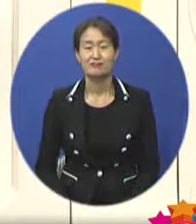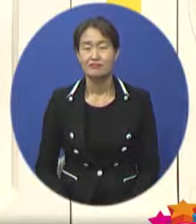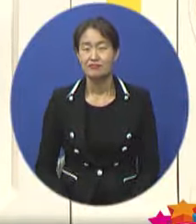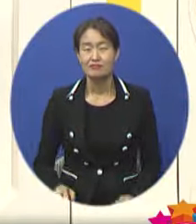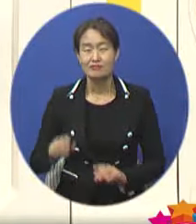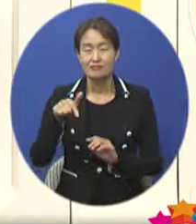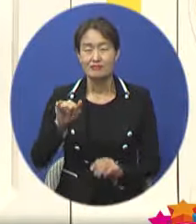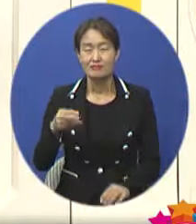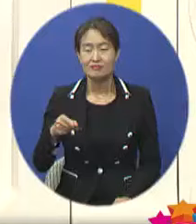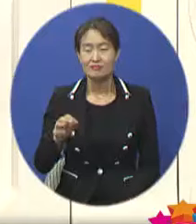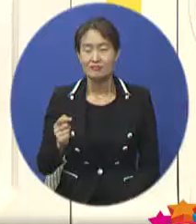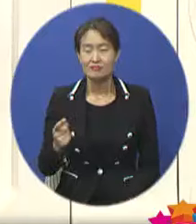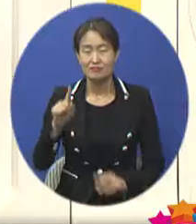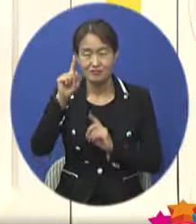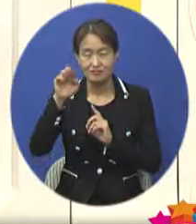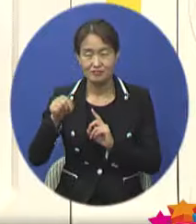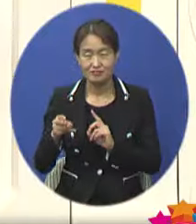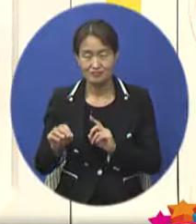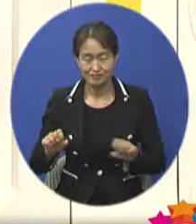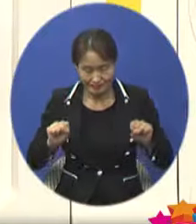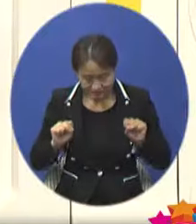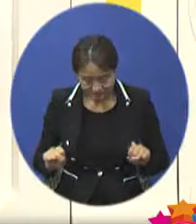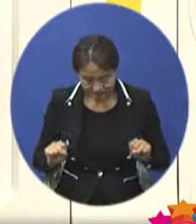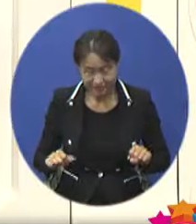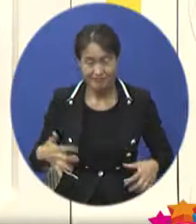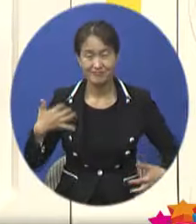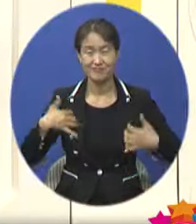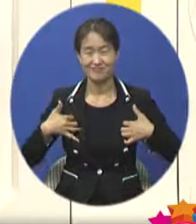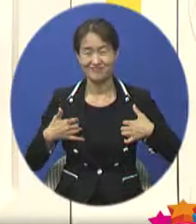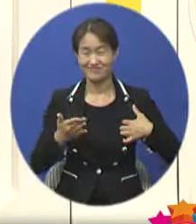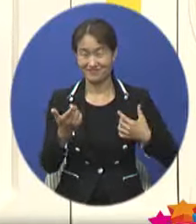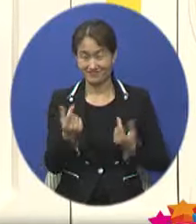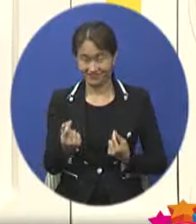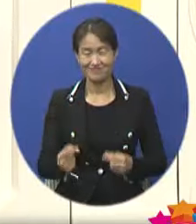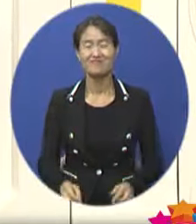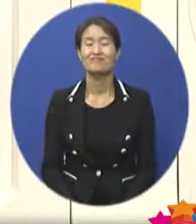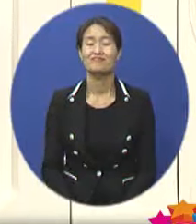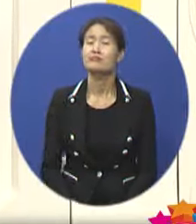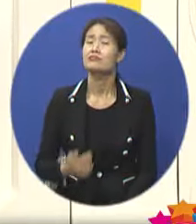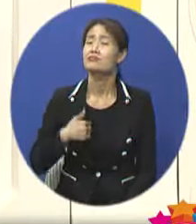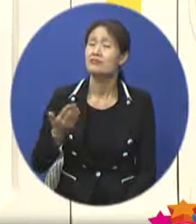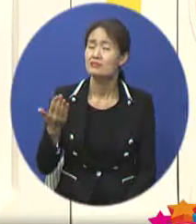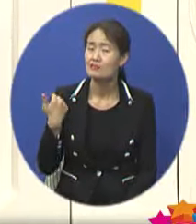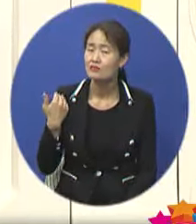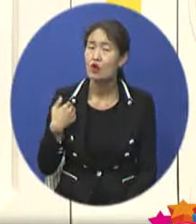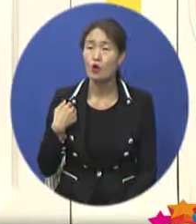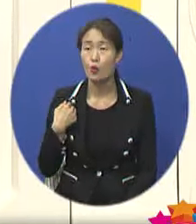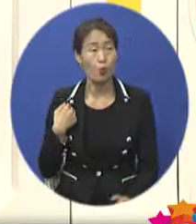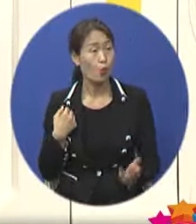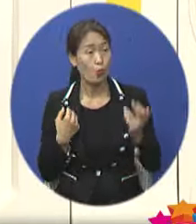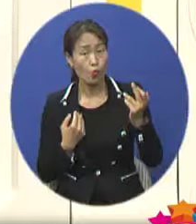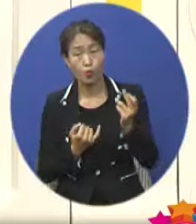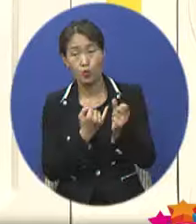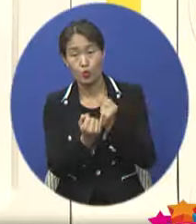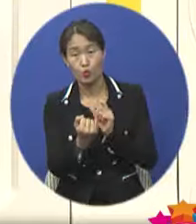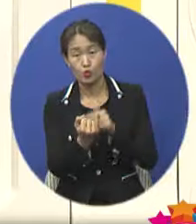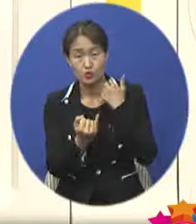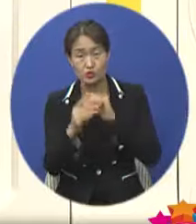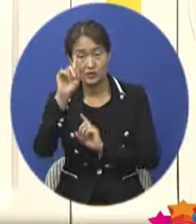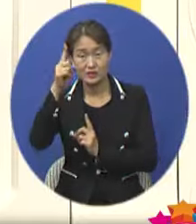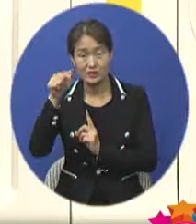시청... 김정아 씨. 네. 네. 안녕하세요. 네, 반갑습니다. 안녕하세요. 우리 이경자님. 네. 내가 옛날에 저 우리 형수님 중에 이경자가